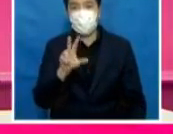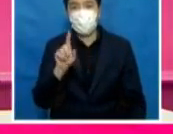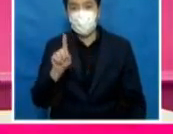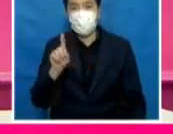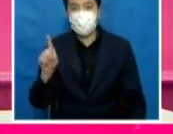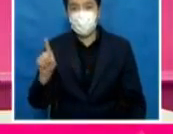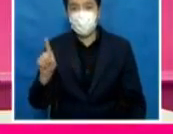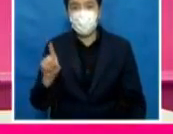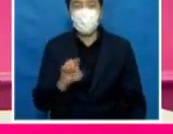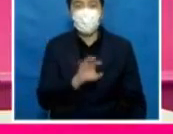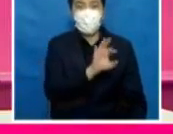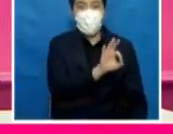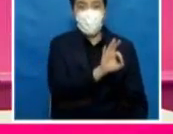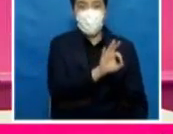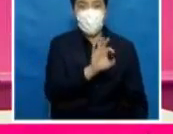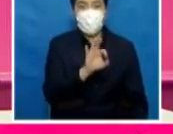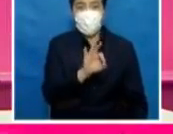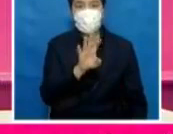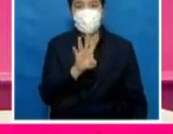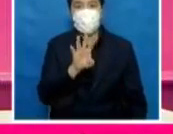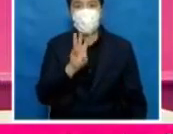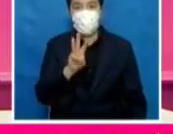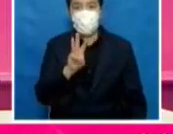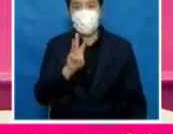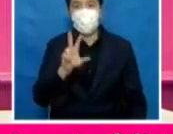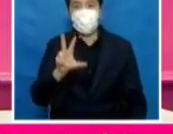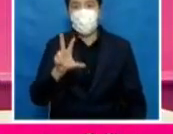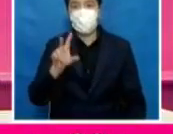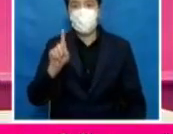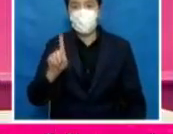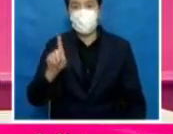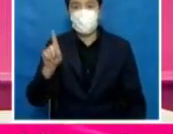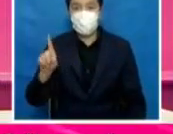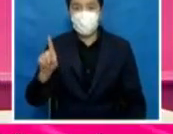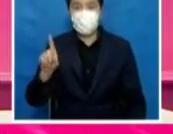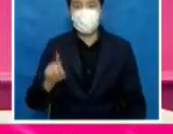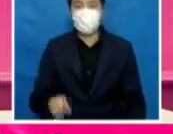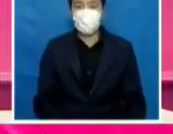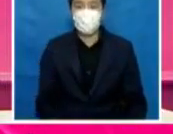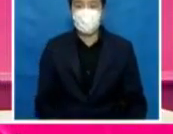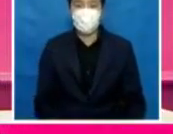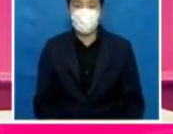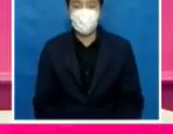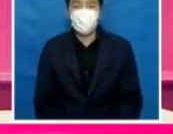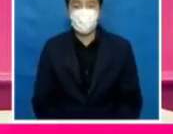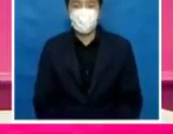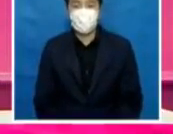1 9 9 4 6 3 1 1